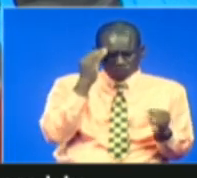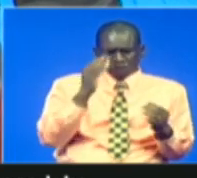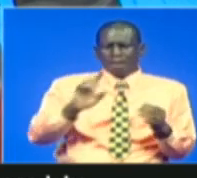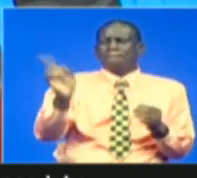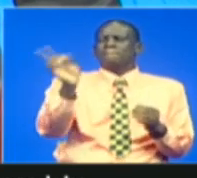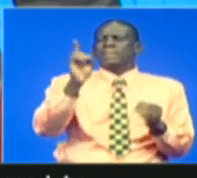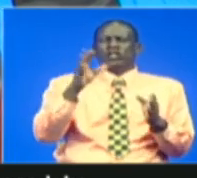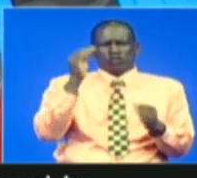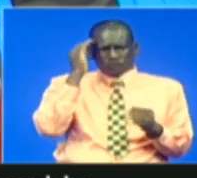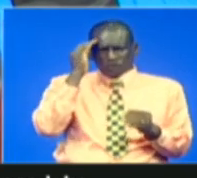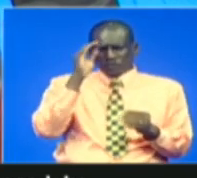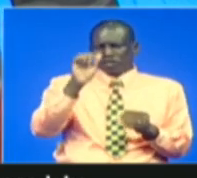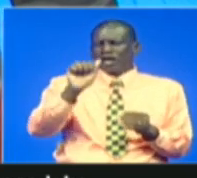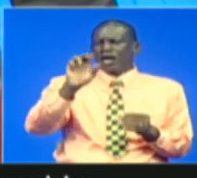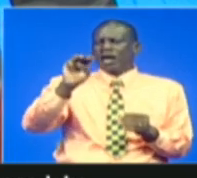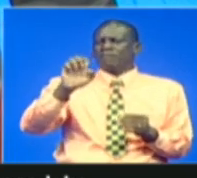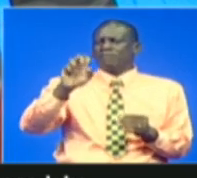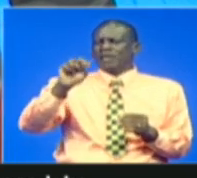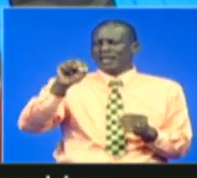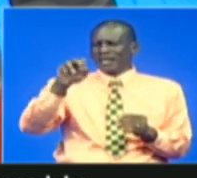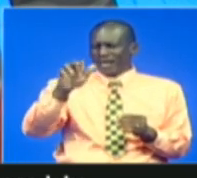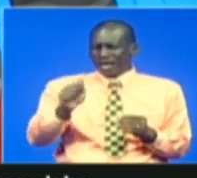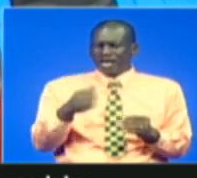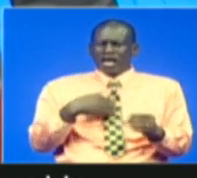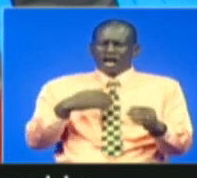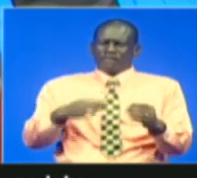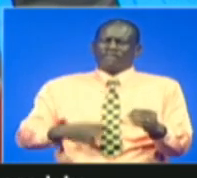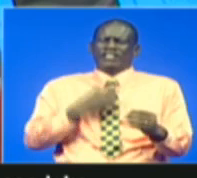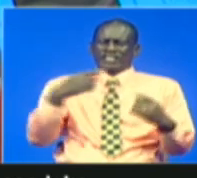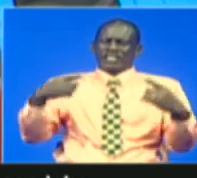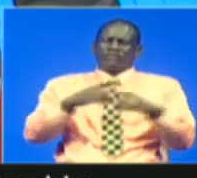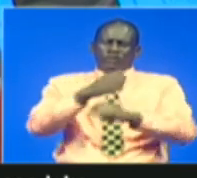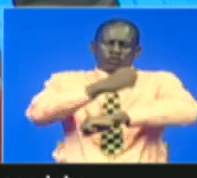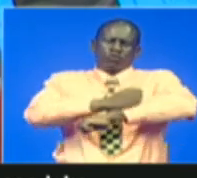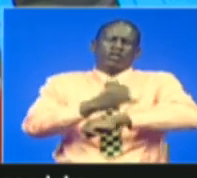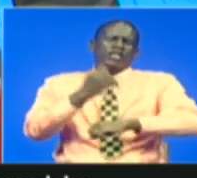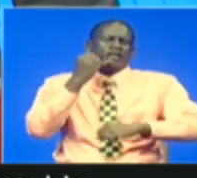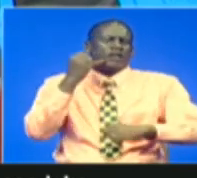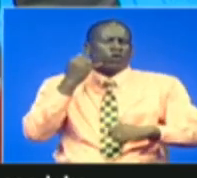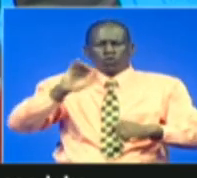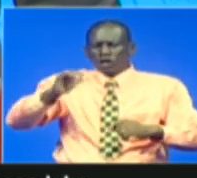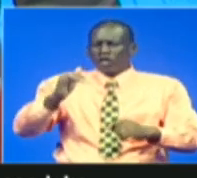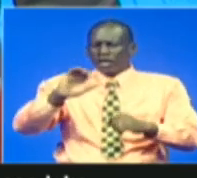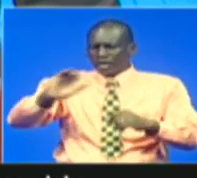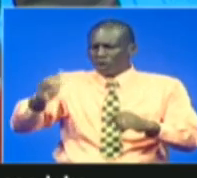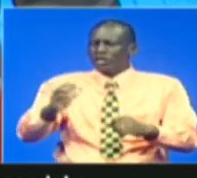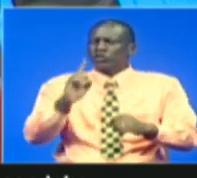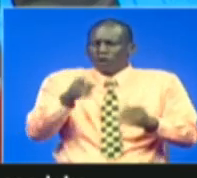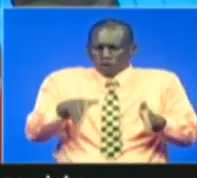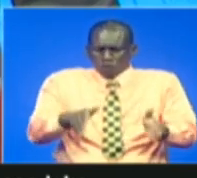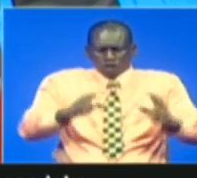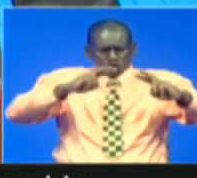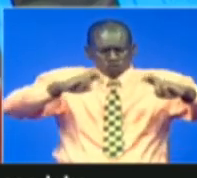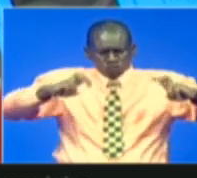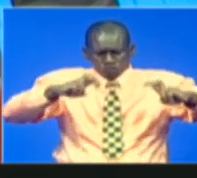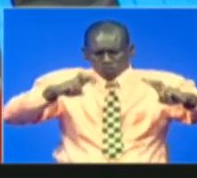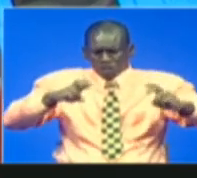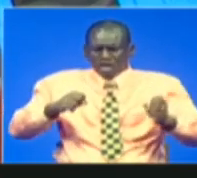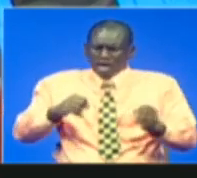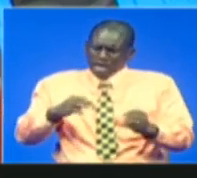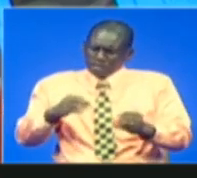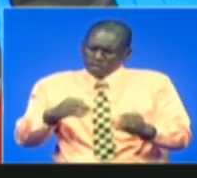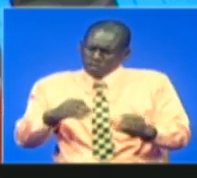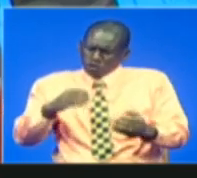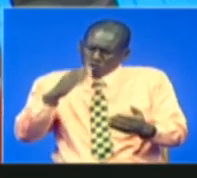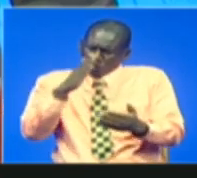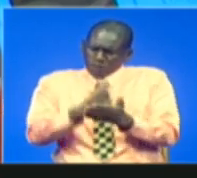Amina Mohamed amefanya ziara katika baadhi ya shule katika kaunti ya Nakuru kama njia mojawapo ya kukagua na kufanikisha utekelezaji wa mfumo